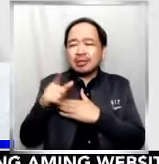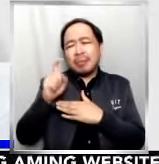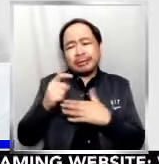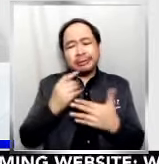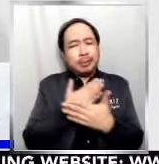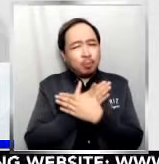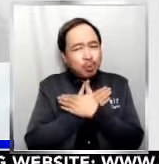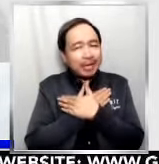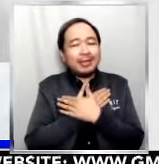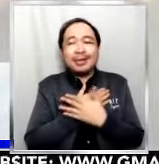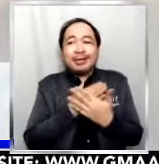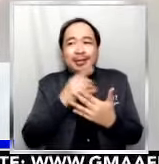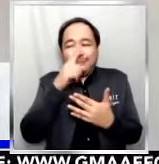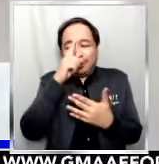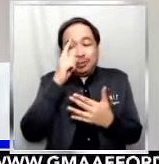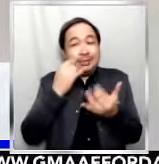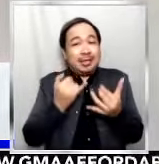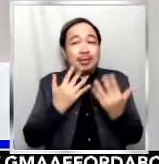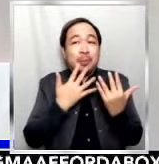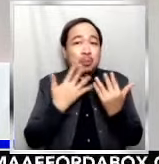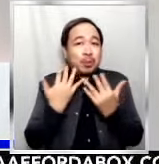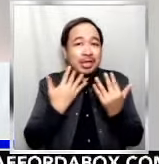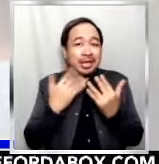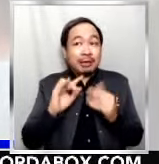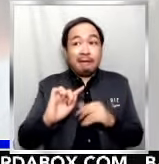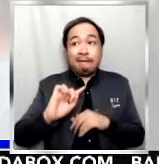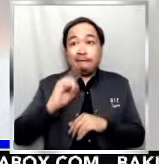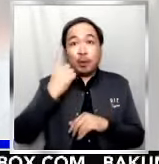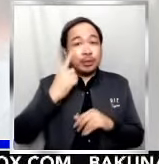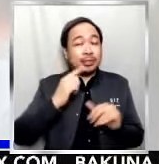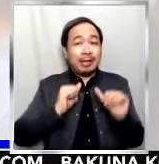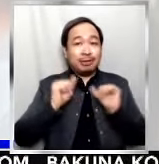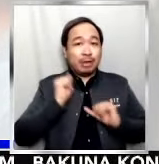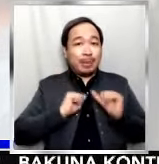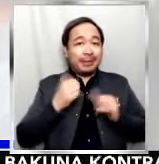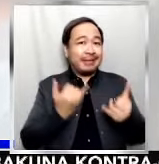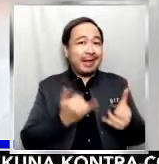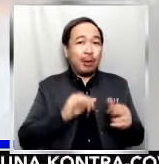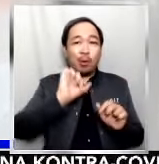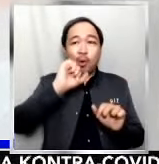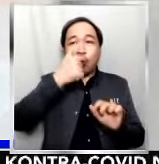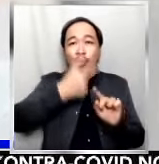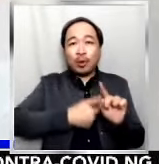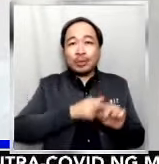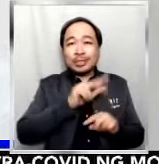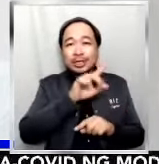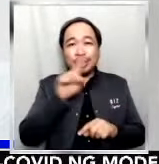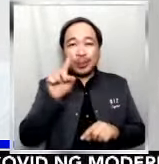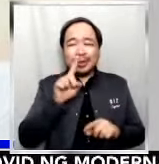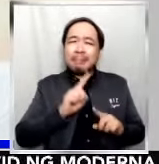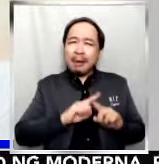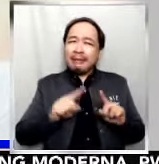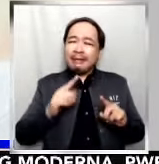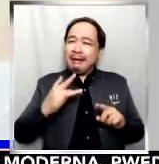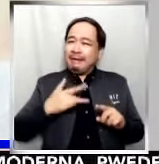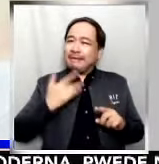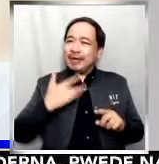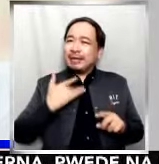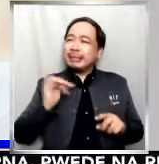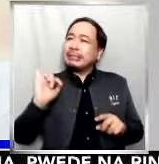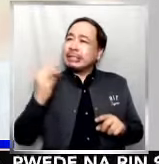yun, 31st of August, and that's my birthday. I feel like it's like God's way of treating me. Na parang,